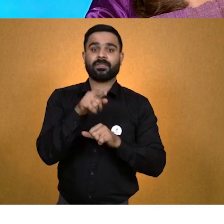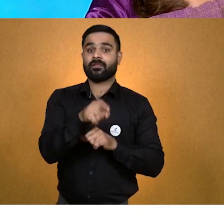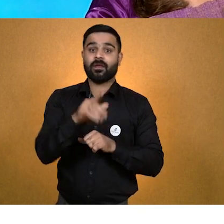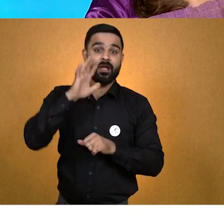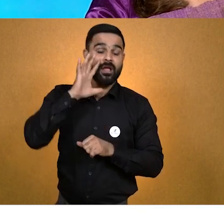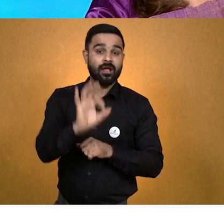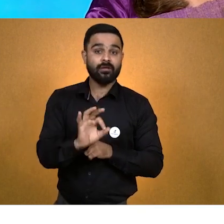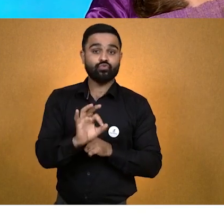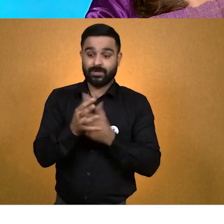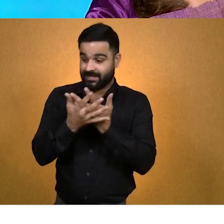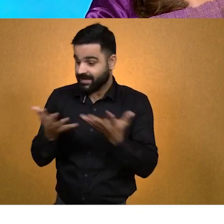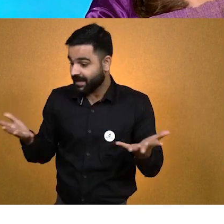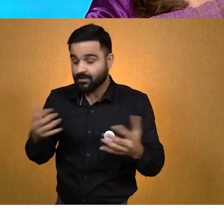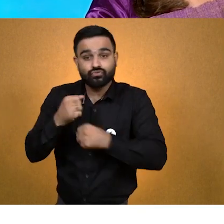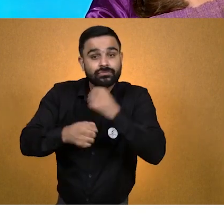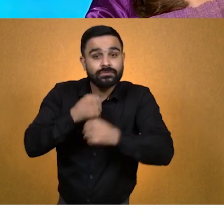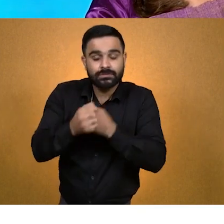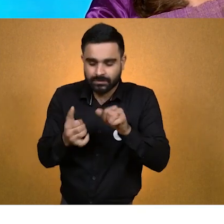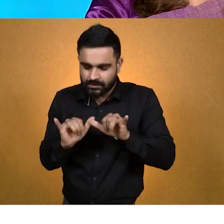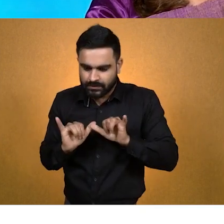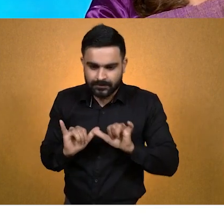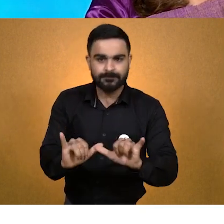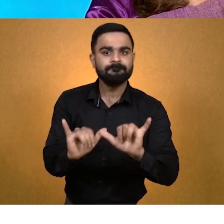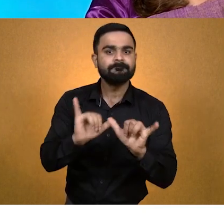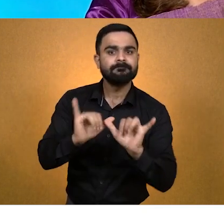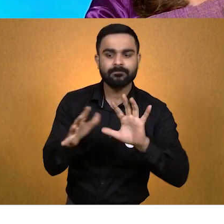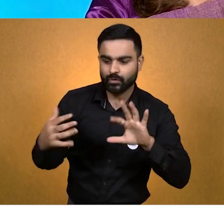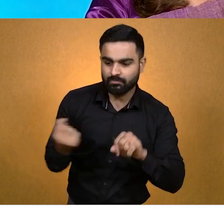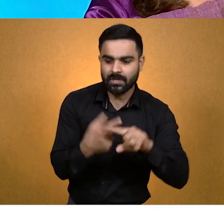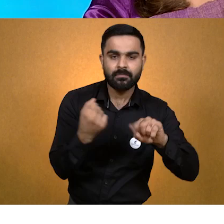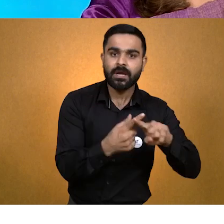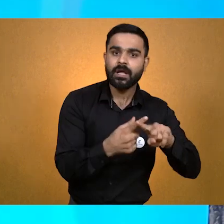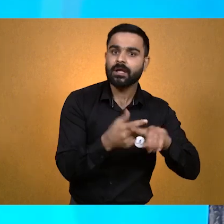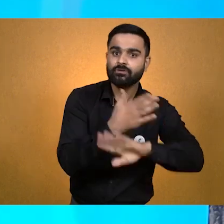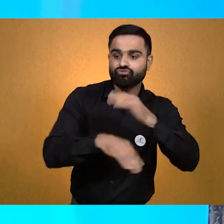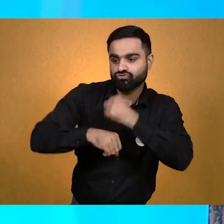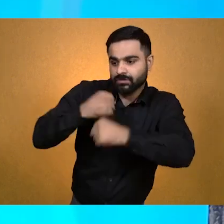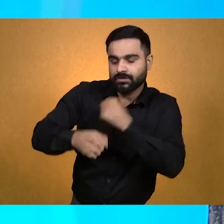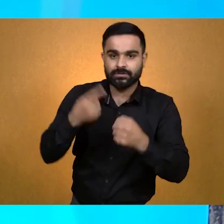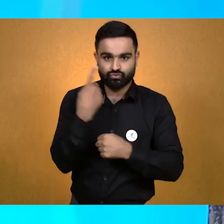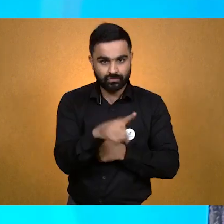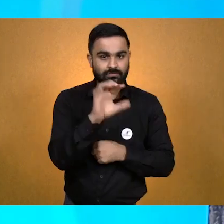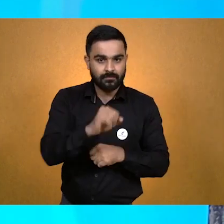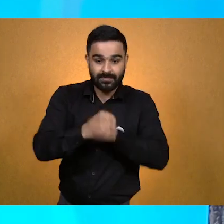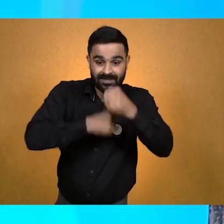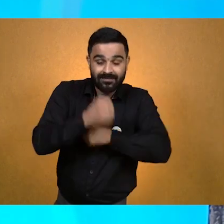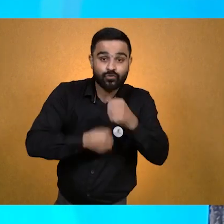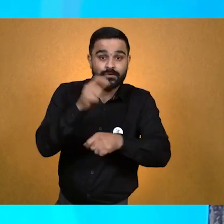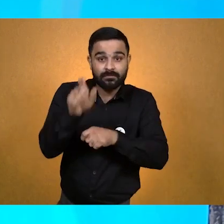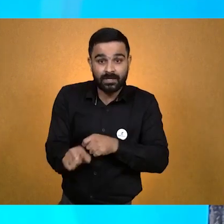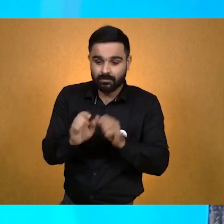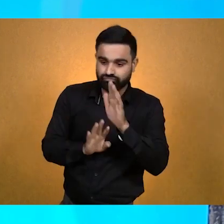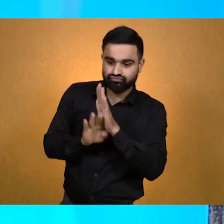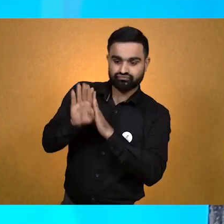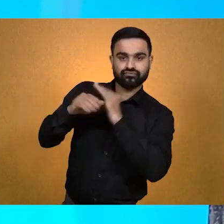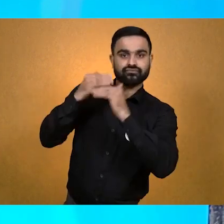is important for elite sport that it is customized to the requirement of the athlete. बिल्कुल, आपने पैरा स्पोर्ट्स के बारे में, आप सबने जो प्रगति